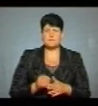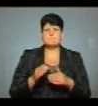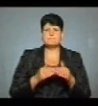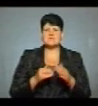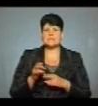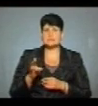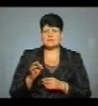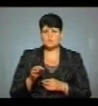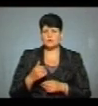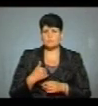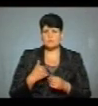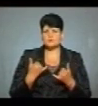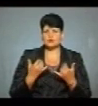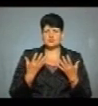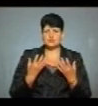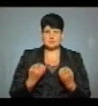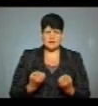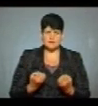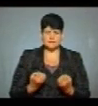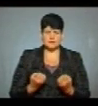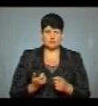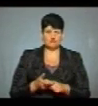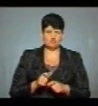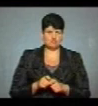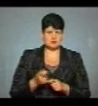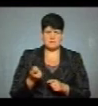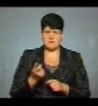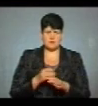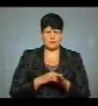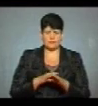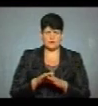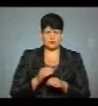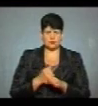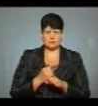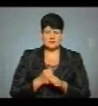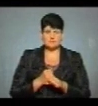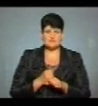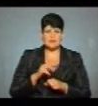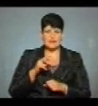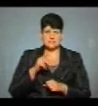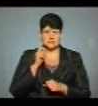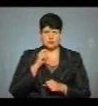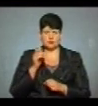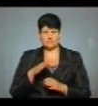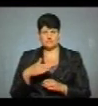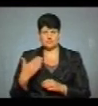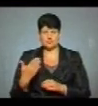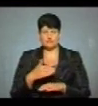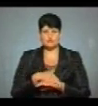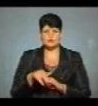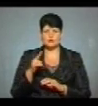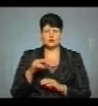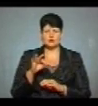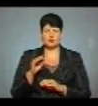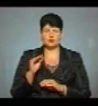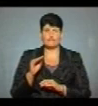Практично ми на сьогоднішній день дуже мало виконали робіт від Лесі Українки в сторону вулиці Довженко-Перетин. Ми сьогодні